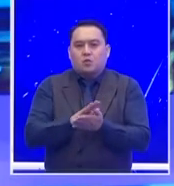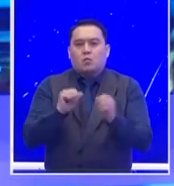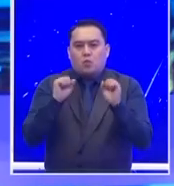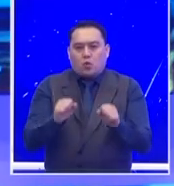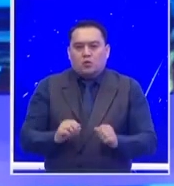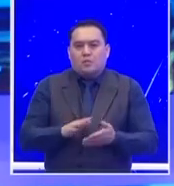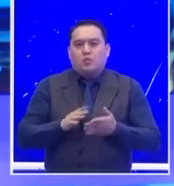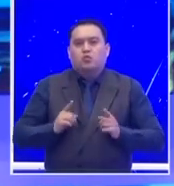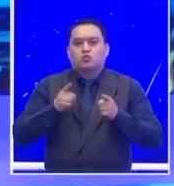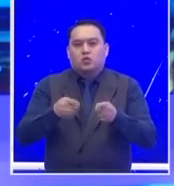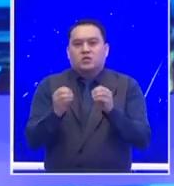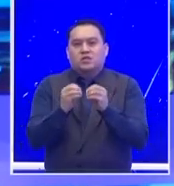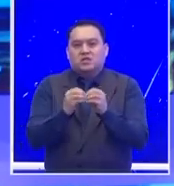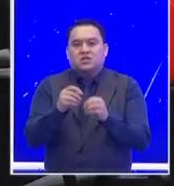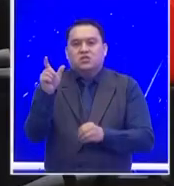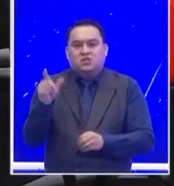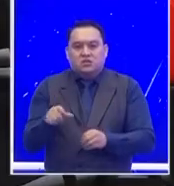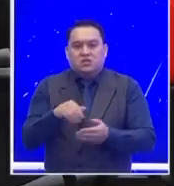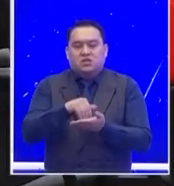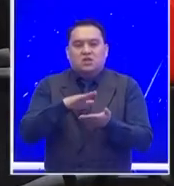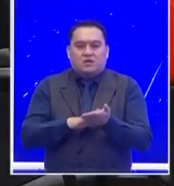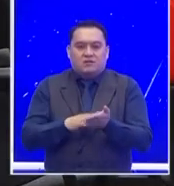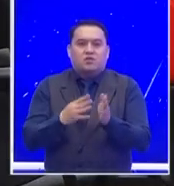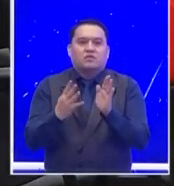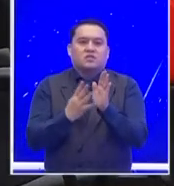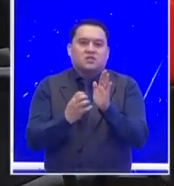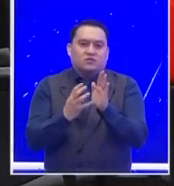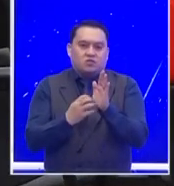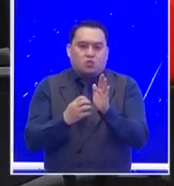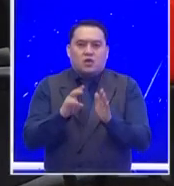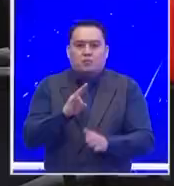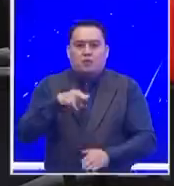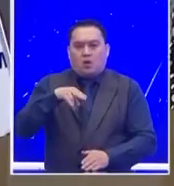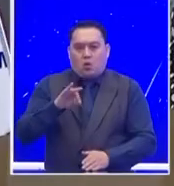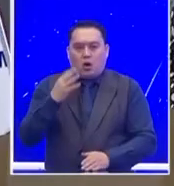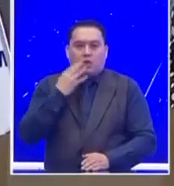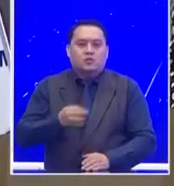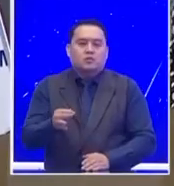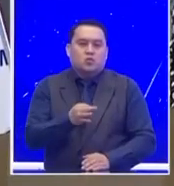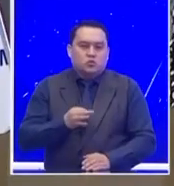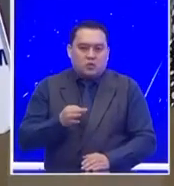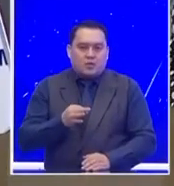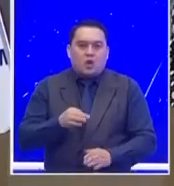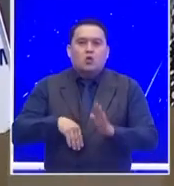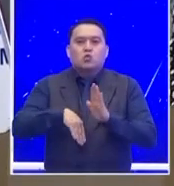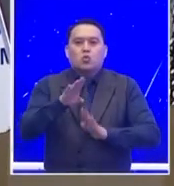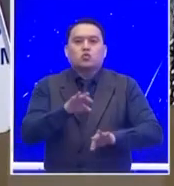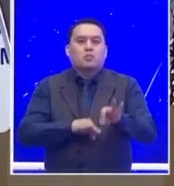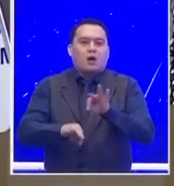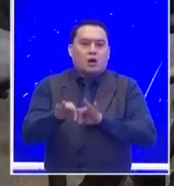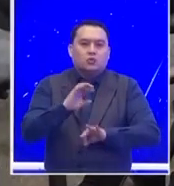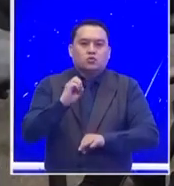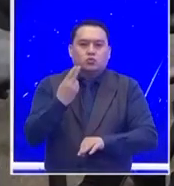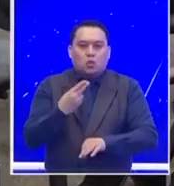На грант могут претендовать всего 10 участников из зарегистрированных 900 МПО по нашему региону. Лучшие проекты